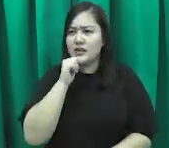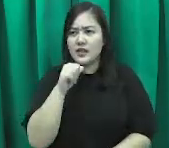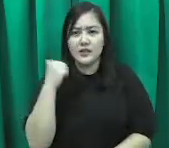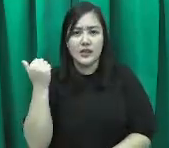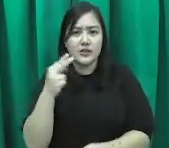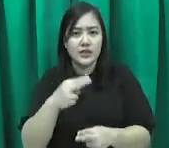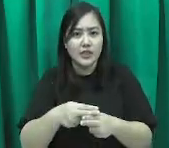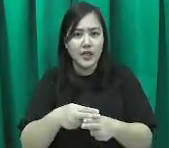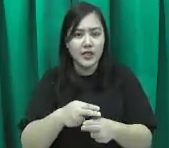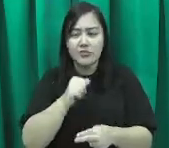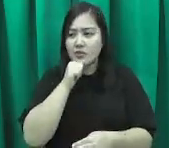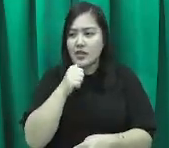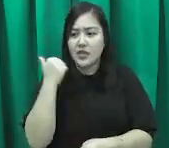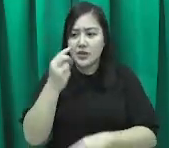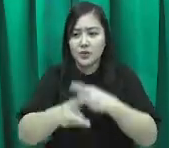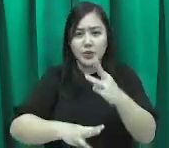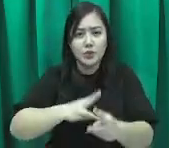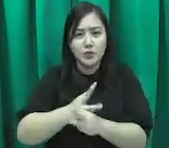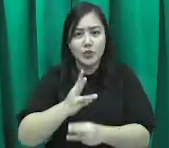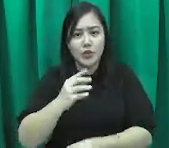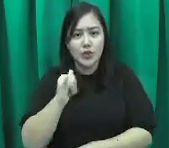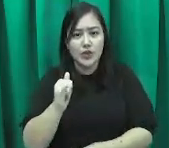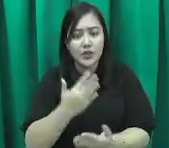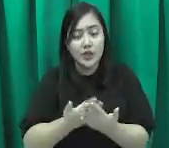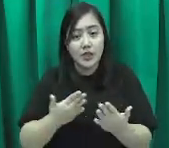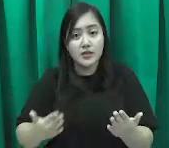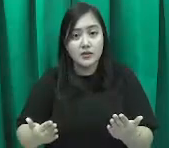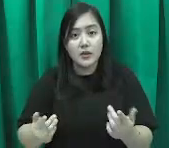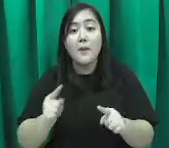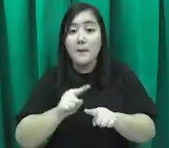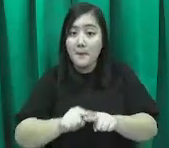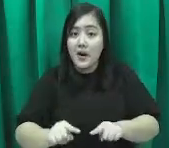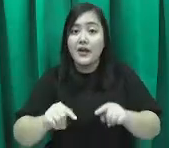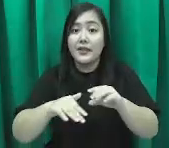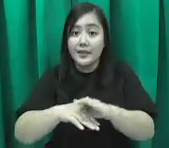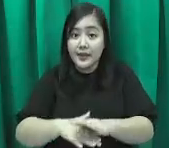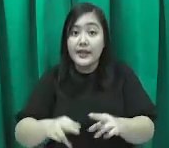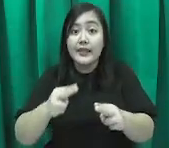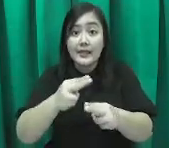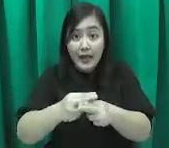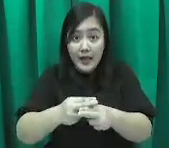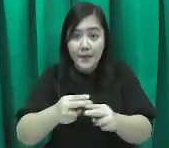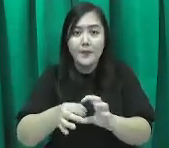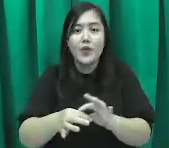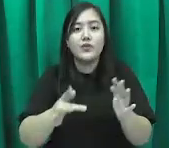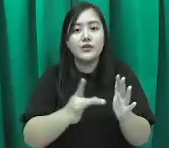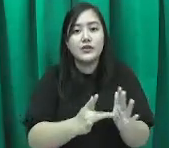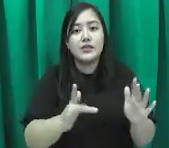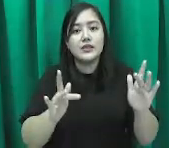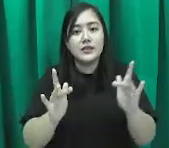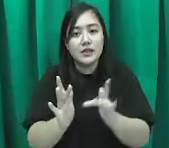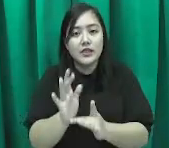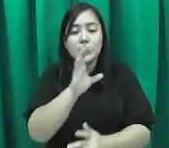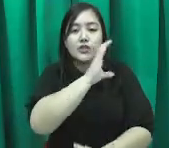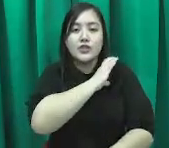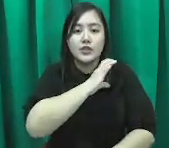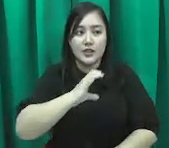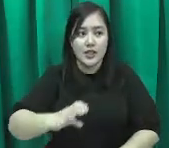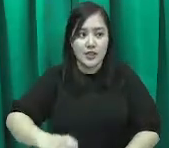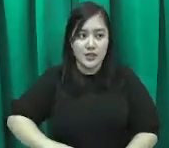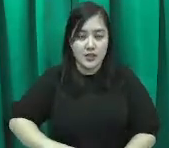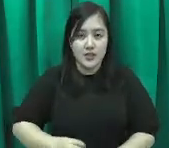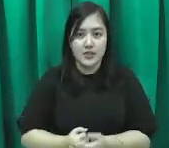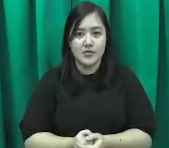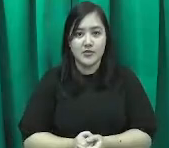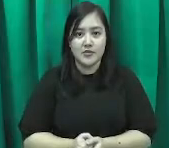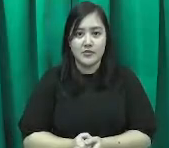Nandyan na sa kanya lahat eh. Ha? Nandyan na lang. Yan. Yeah. Peace is nasa kanya lahat. Sabi nga ng Panginoon, I'm the way, the truth, and the life.